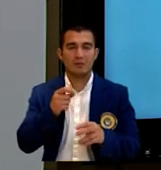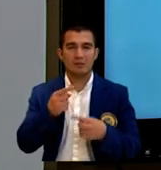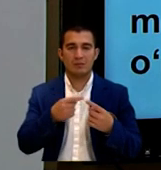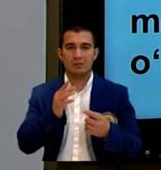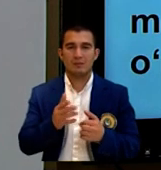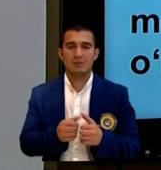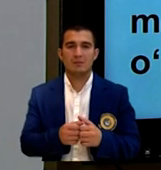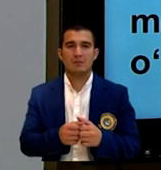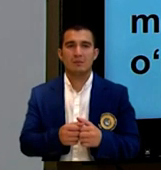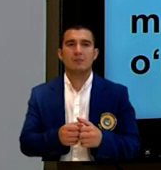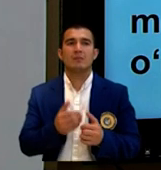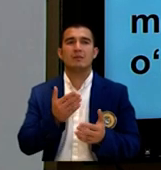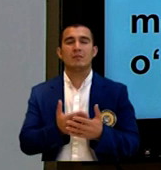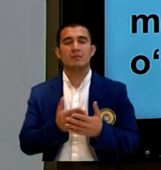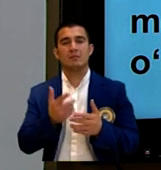ataladi.